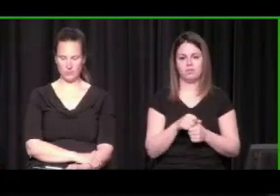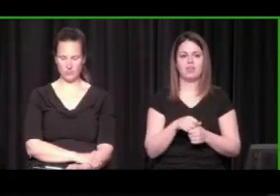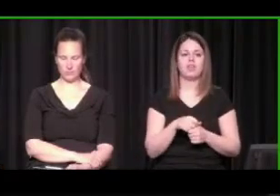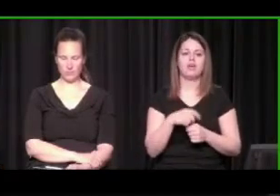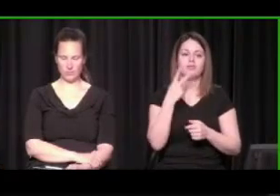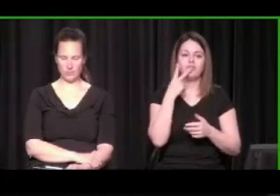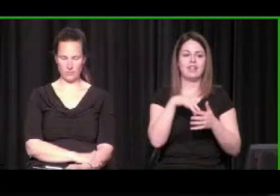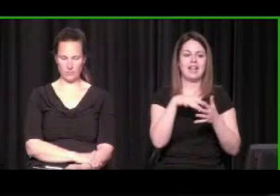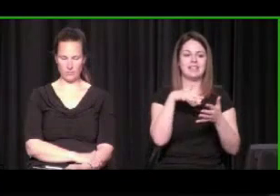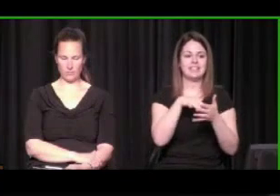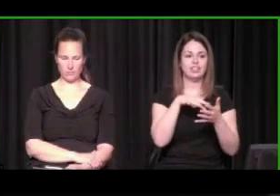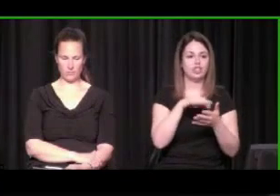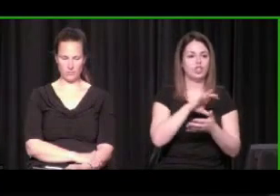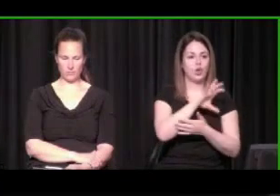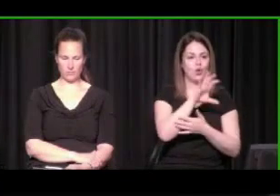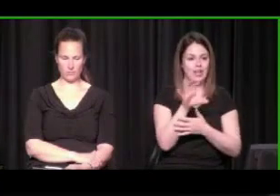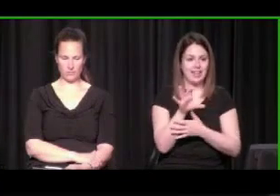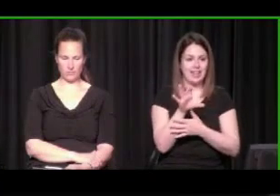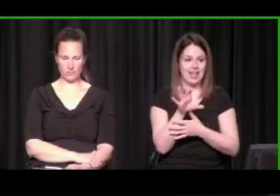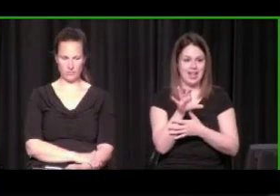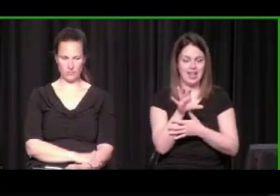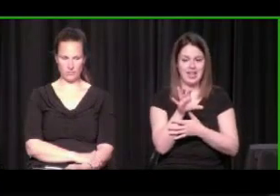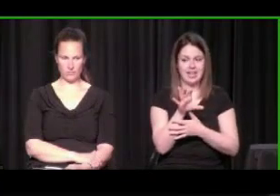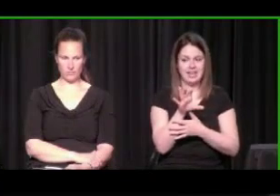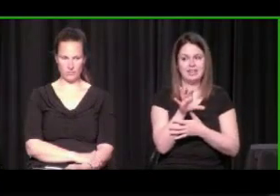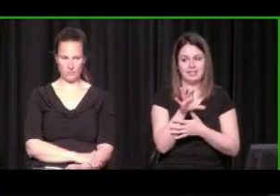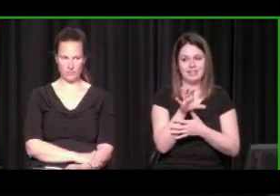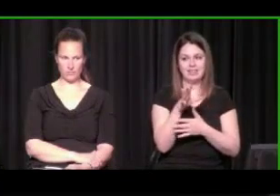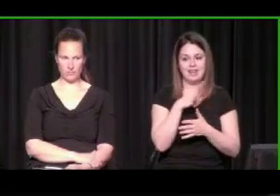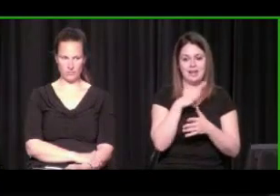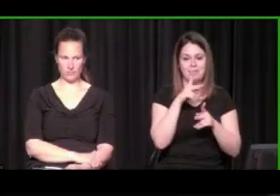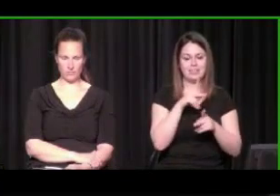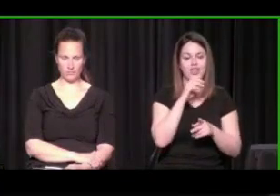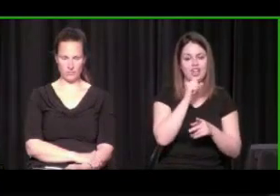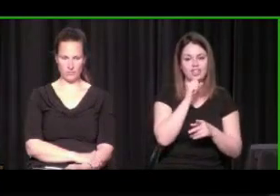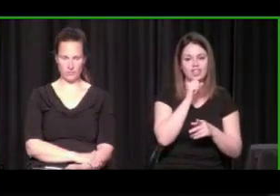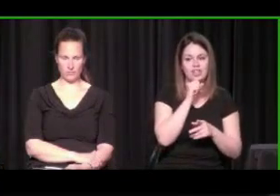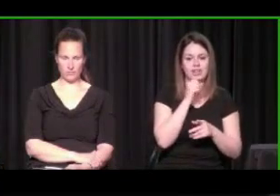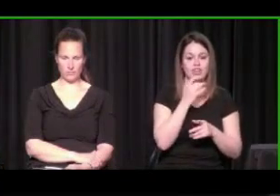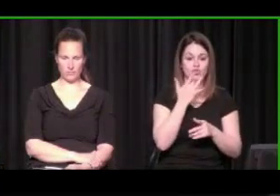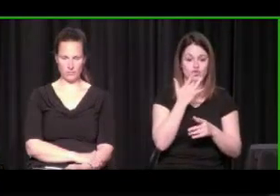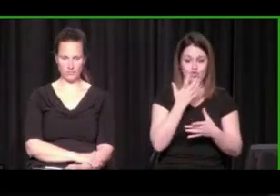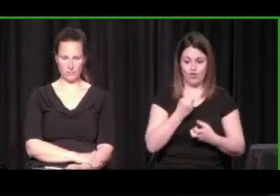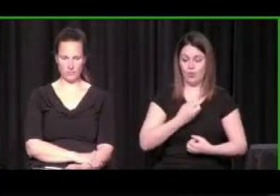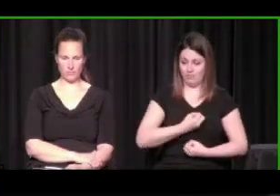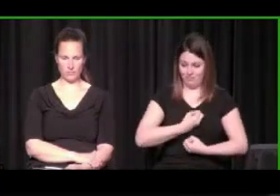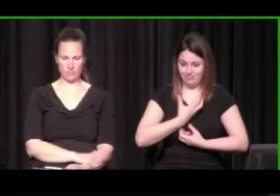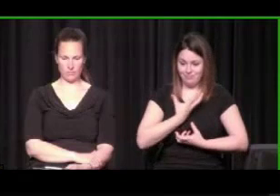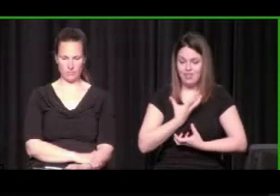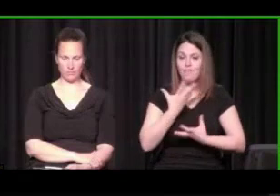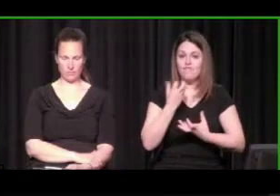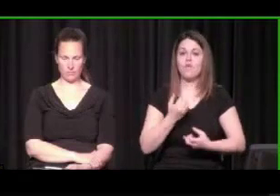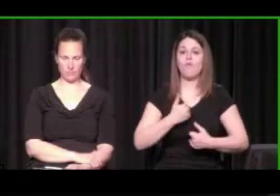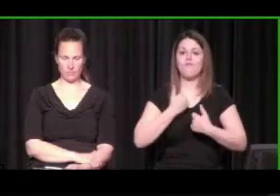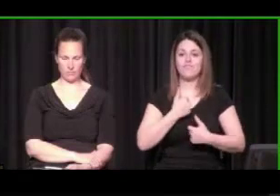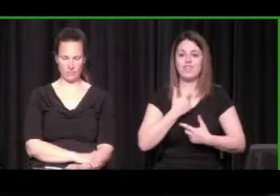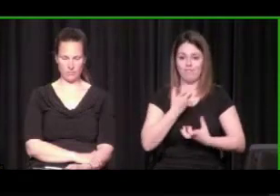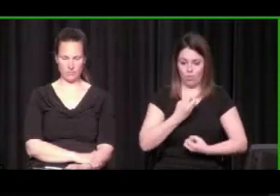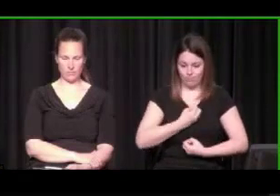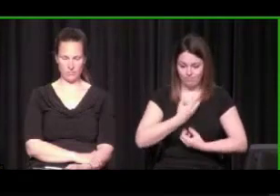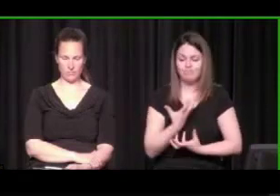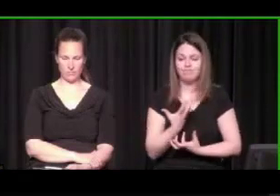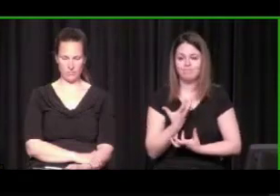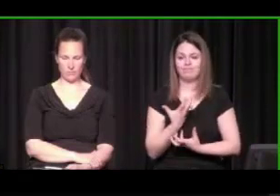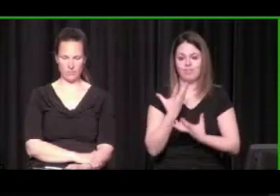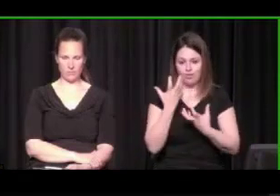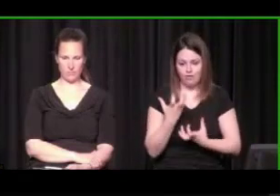dans les études réalisées au Canada, les personnes âgées qui ont une déficience intellectuelle ont envie de donner leur avis sur l'endroit où elles veulent vivre. Elles